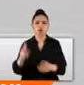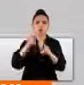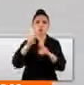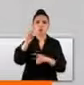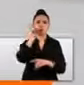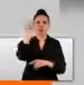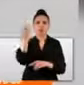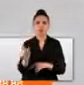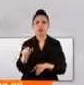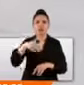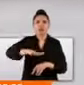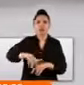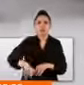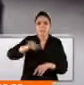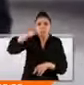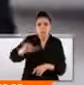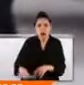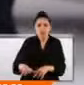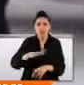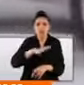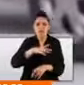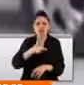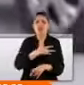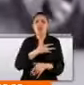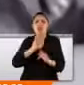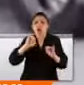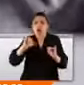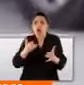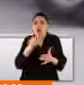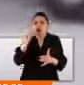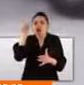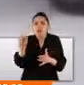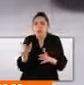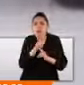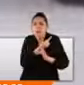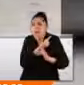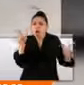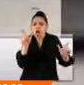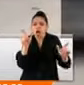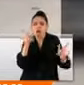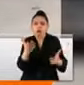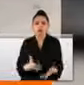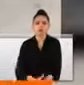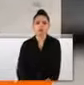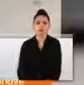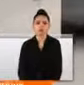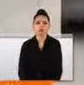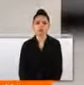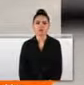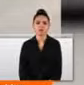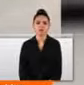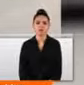Polislerden biri diziyle kadının sırtına ve boynuna bastırdı. Canı çok yanan Arriaza acı bir çığlık attı.